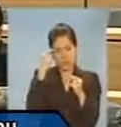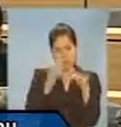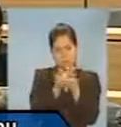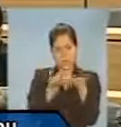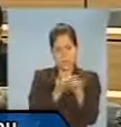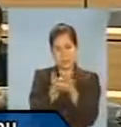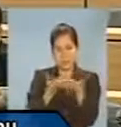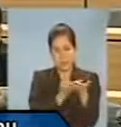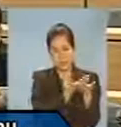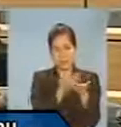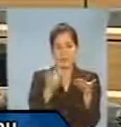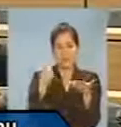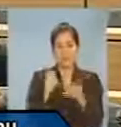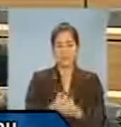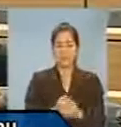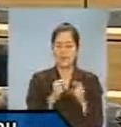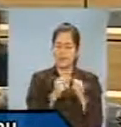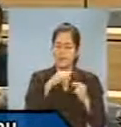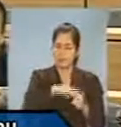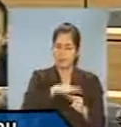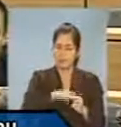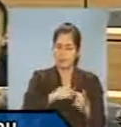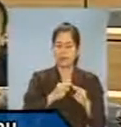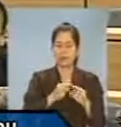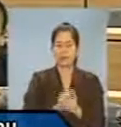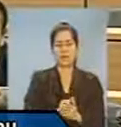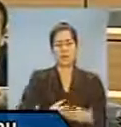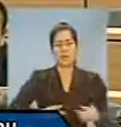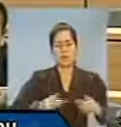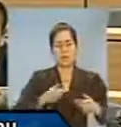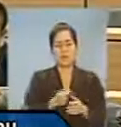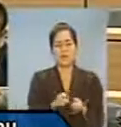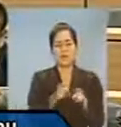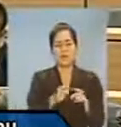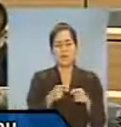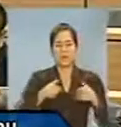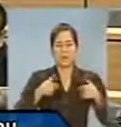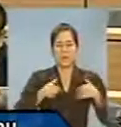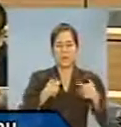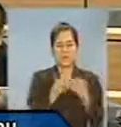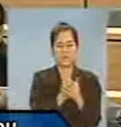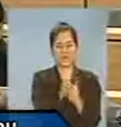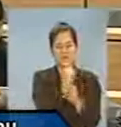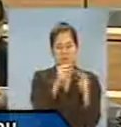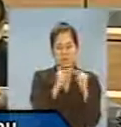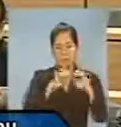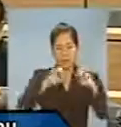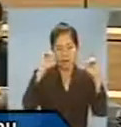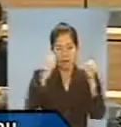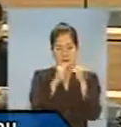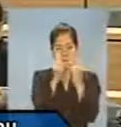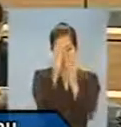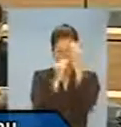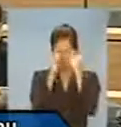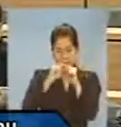เป็นชีวิตอีกโลกหนึ่งที่ไม่ได้เรียนมาไม่ได้โตมาก็เปิดโลกดีครับคนนี้เรียนปรัชญาครับเรียนประวัติศาสตร์ครับมาทำโครง